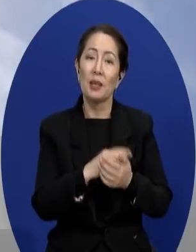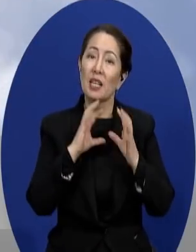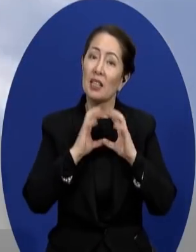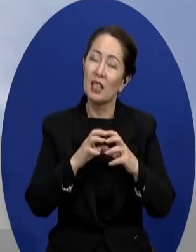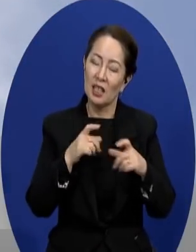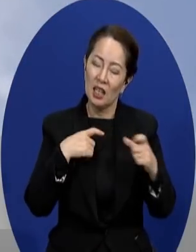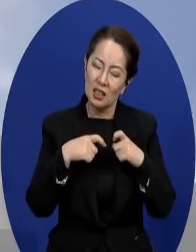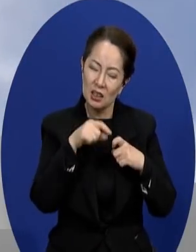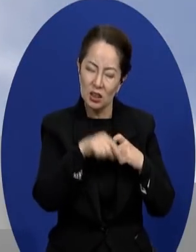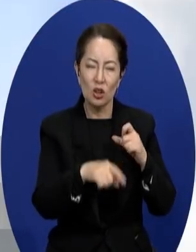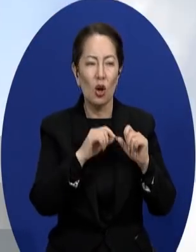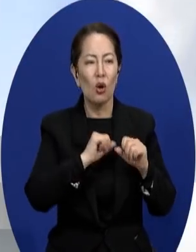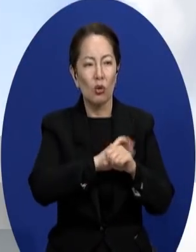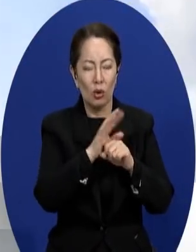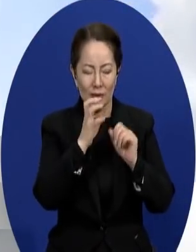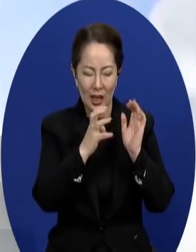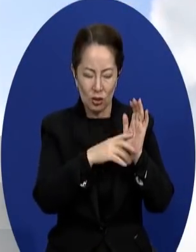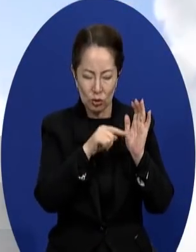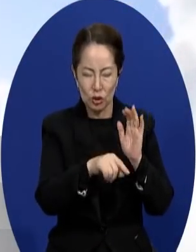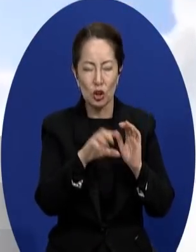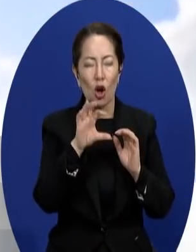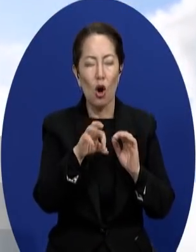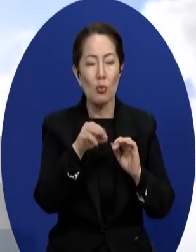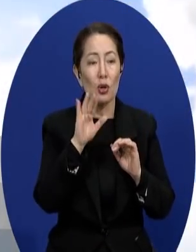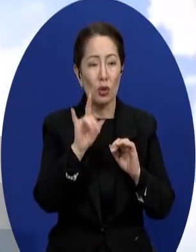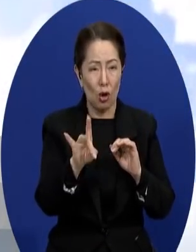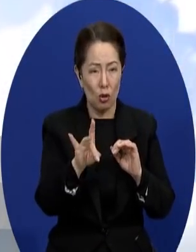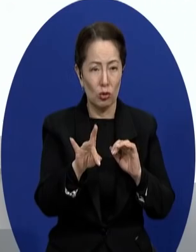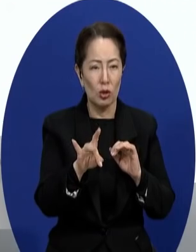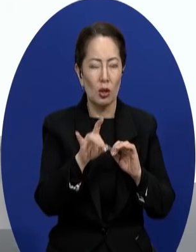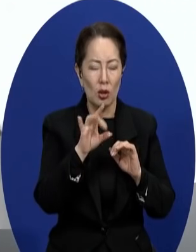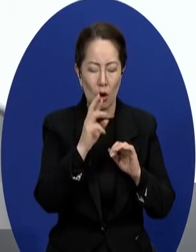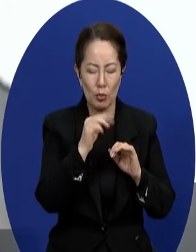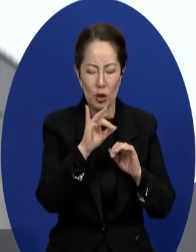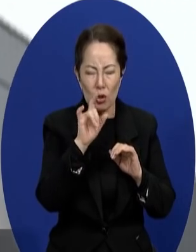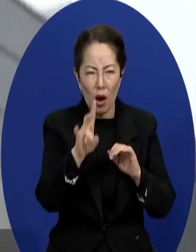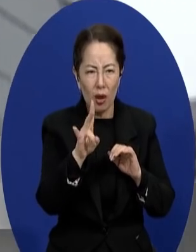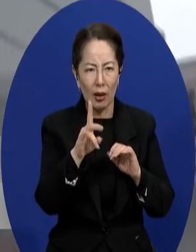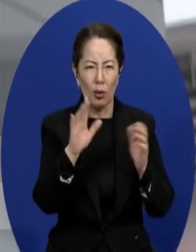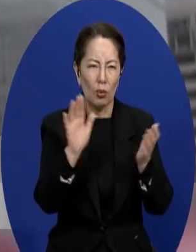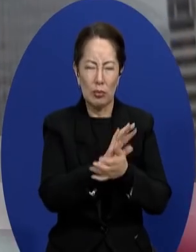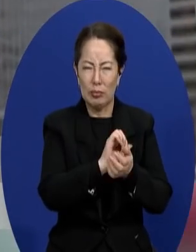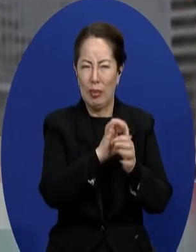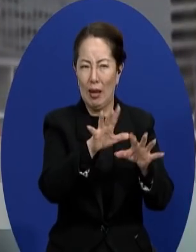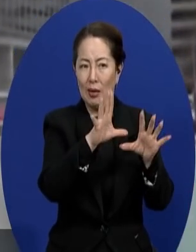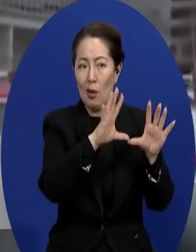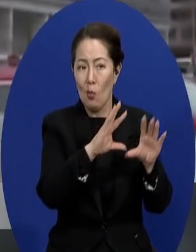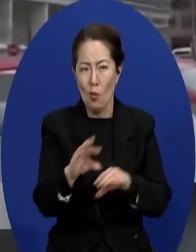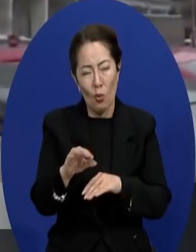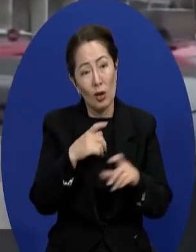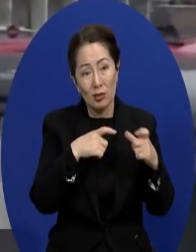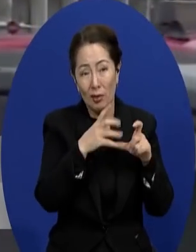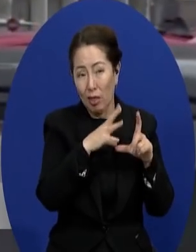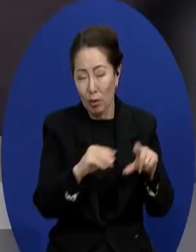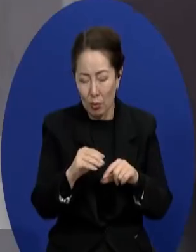Дэлхийн эдийн засагт COVID-19 халдварын омикрон хувилбар за хурдацтай буурах одоо сорилттой тулгарч байна. За инфляцийн хүлээлт ихсэн өрийн дээд